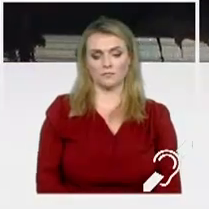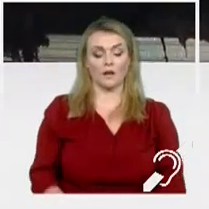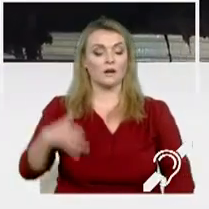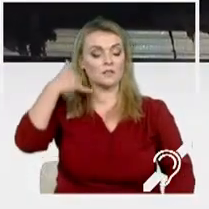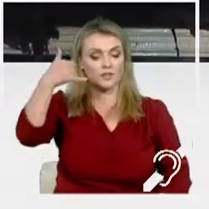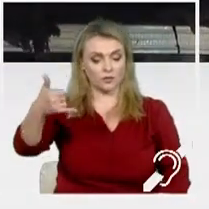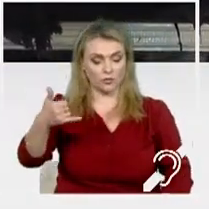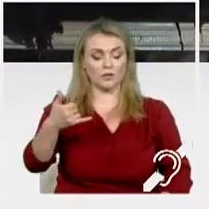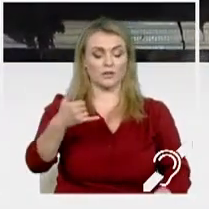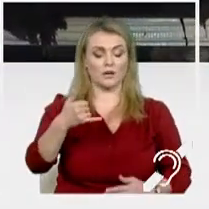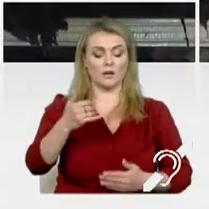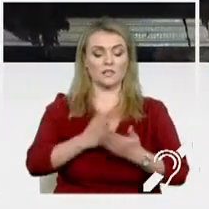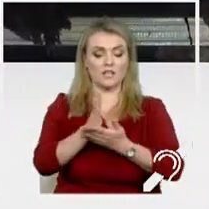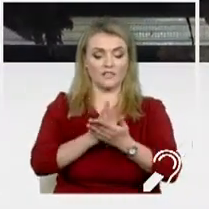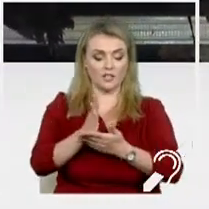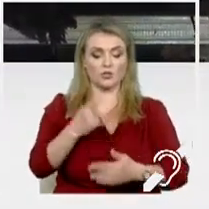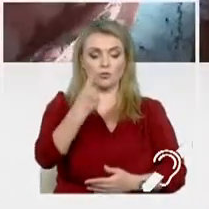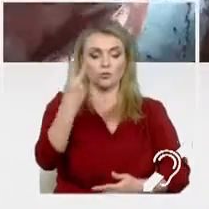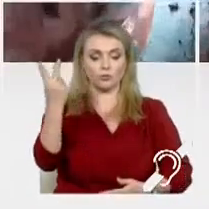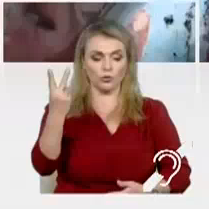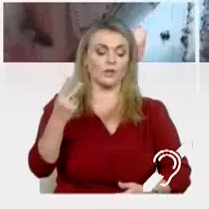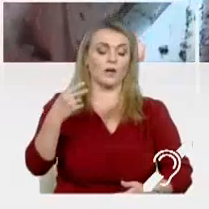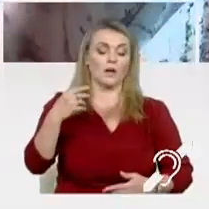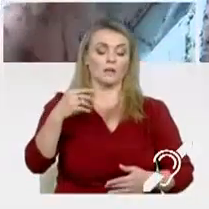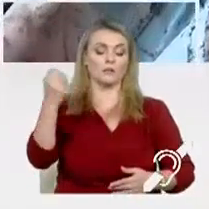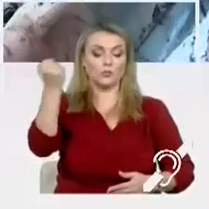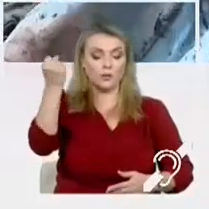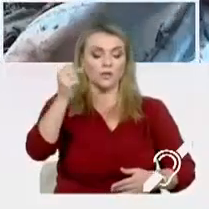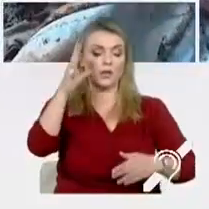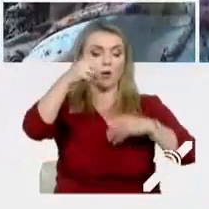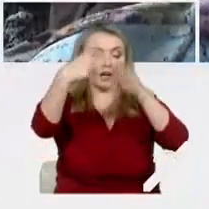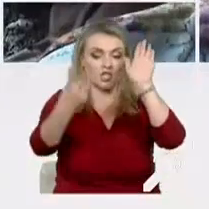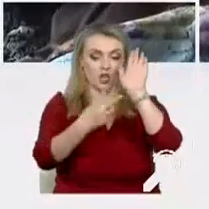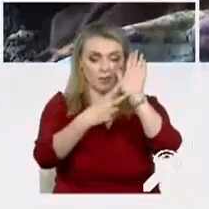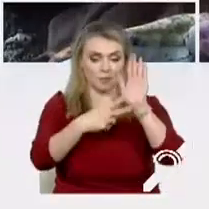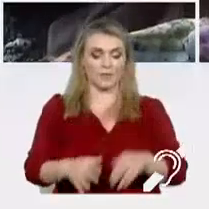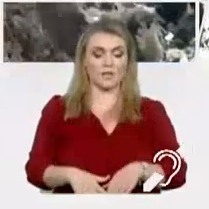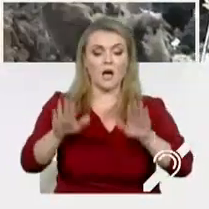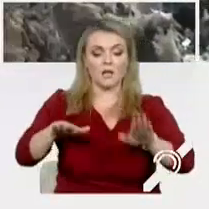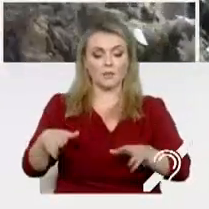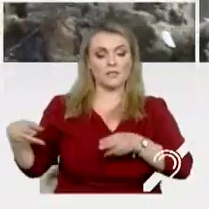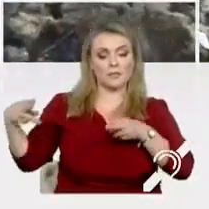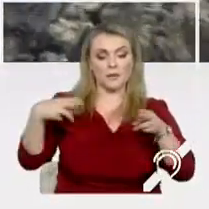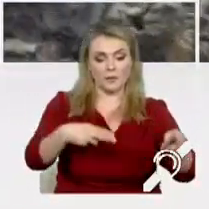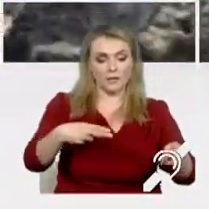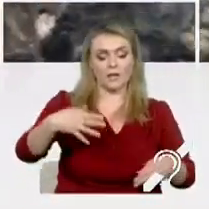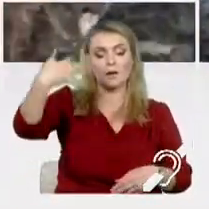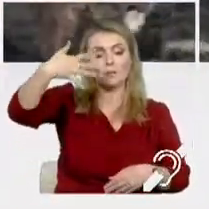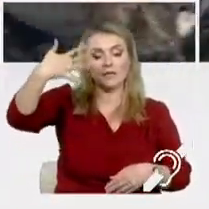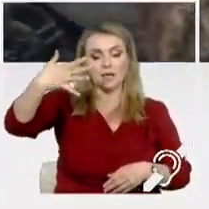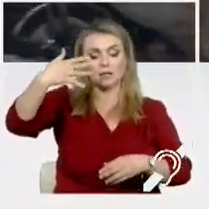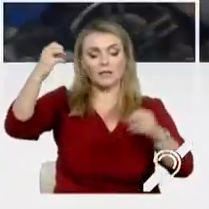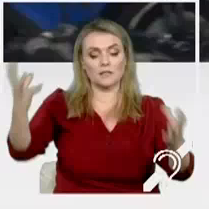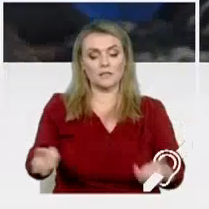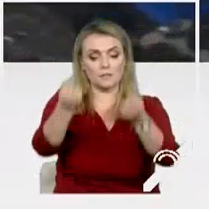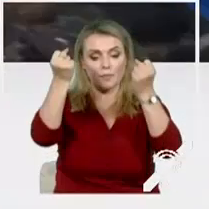Apelul la 112 a venit duminică, puțin după ora 17. La fața locului au intervenit aproximativ 50 de pompieri